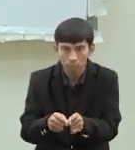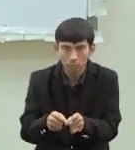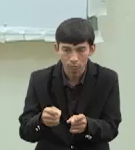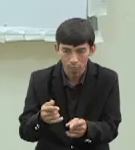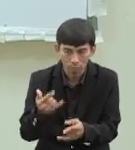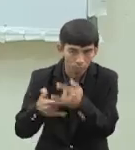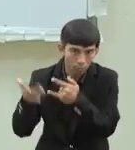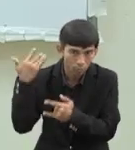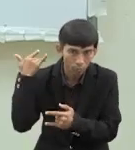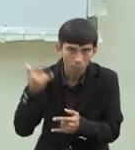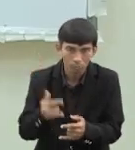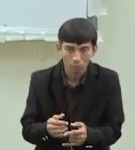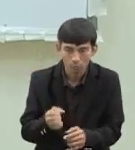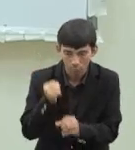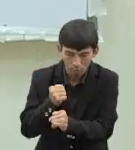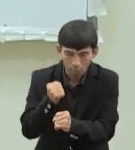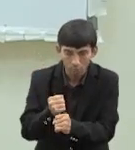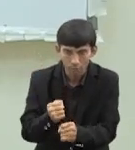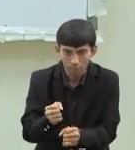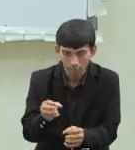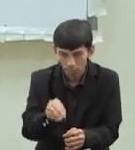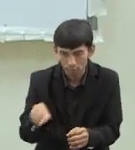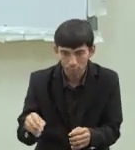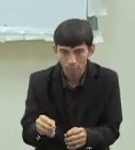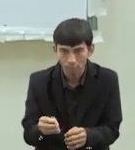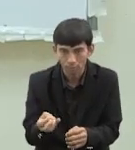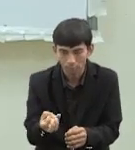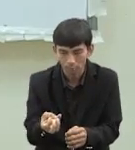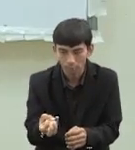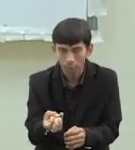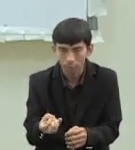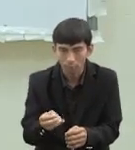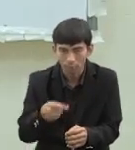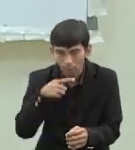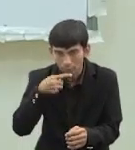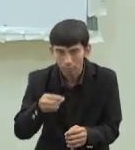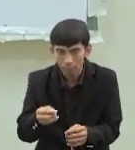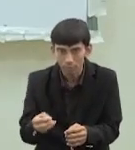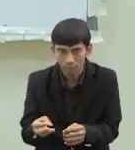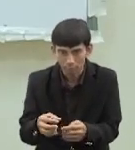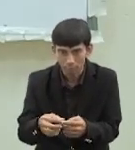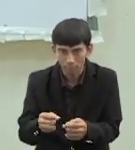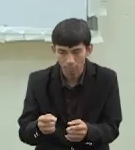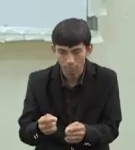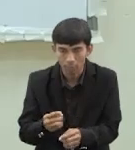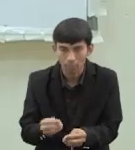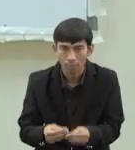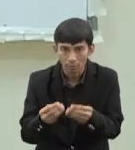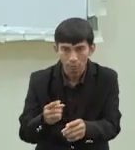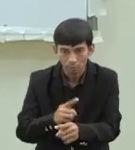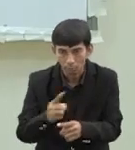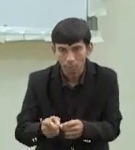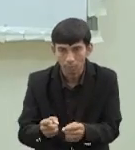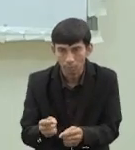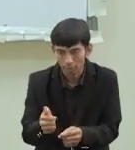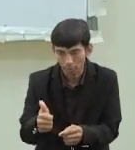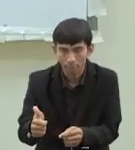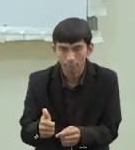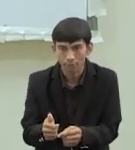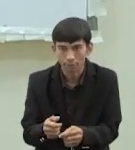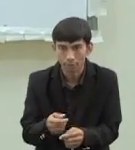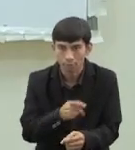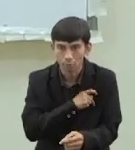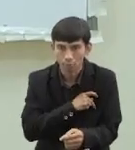Bốc đam sở bốt là ngô sẵn đáy. Phật đó phò là ọ ai cọp chặt đá.